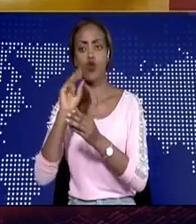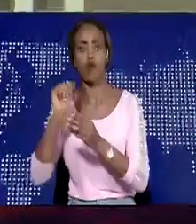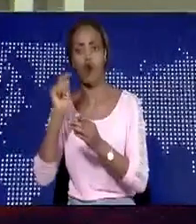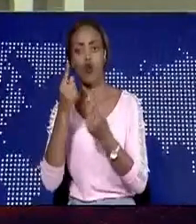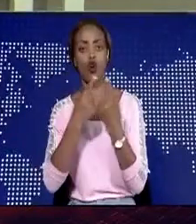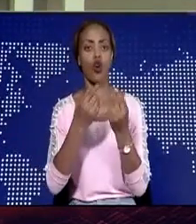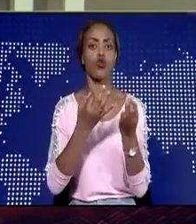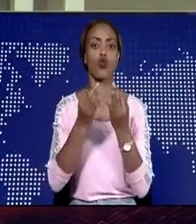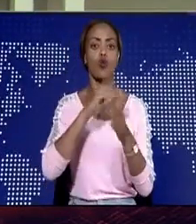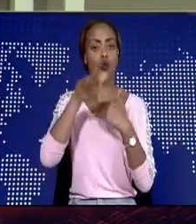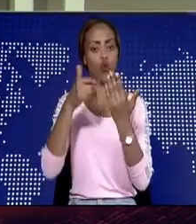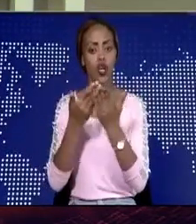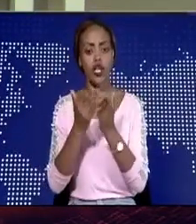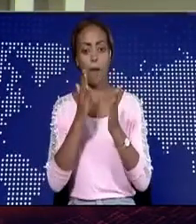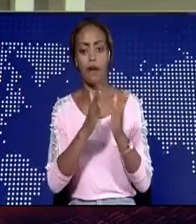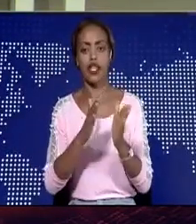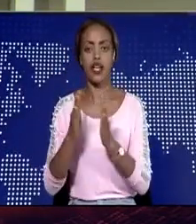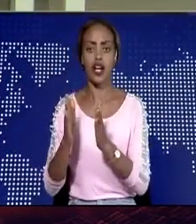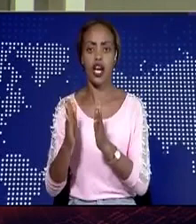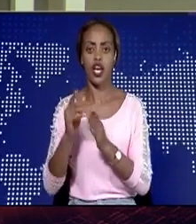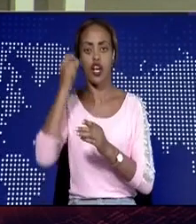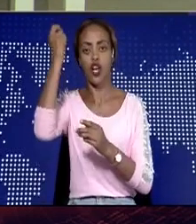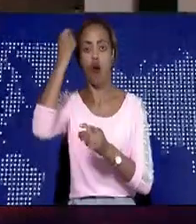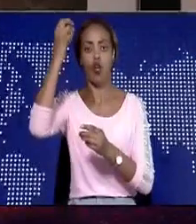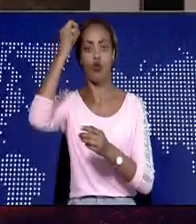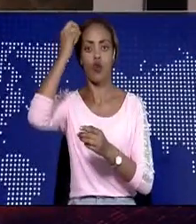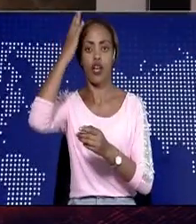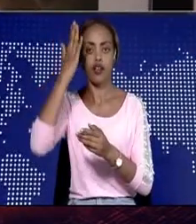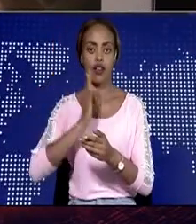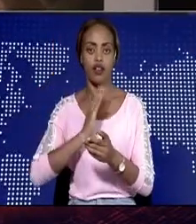እዩ ኩሎ መድያዊ ምትዕርራይ ንዓወት ወያነና